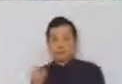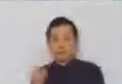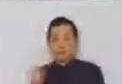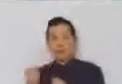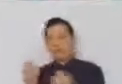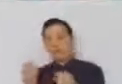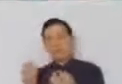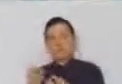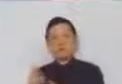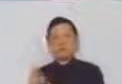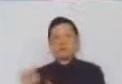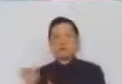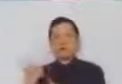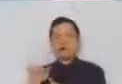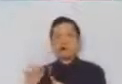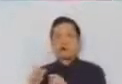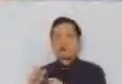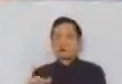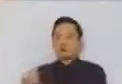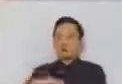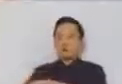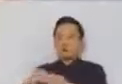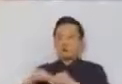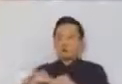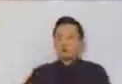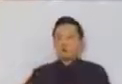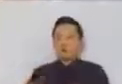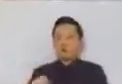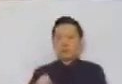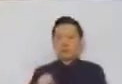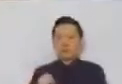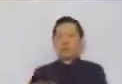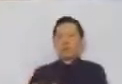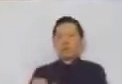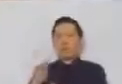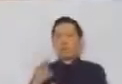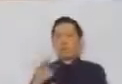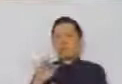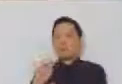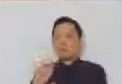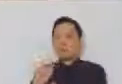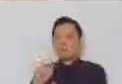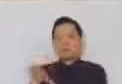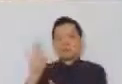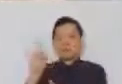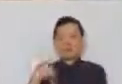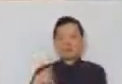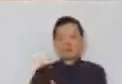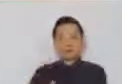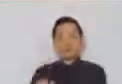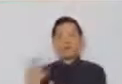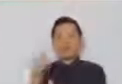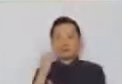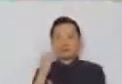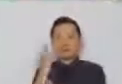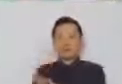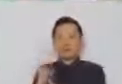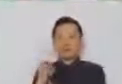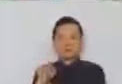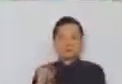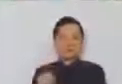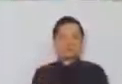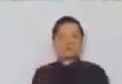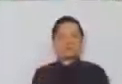ng hapon nang maganap ang insidente. Posibleng hindi nila kinaya ng ginamit na bakal ang bigat ng flooring na